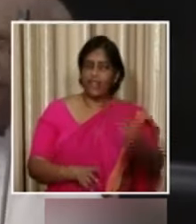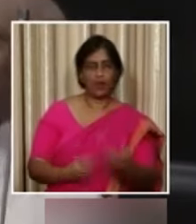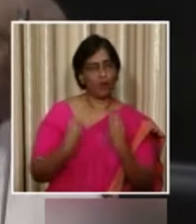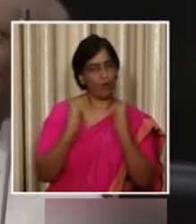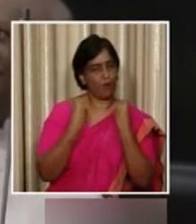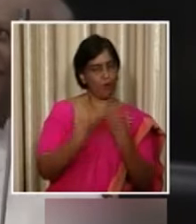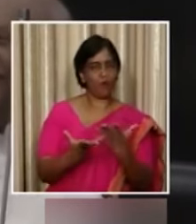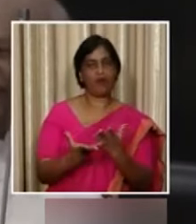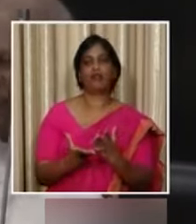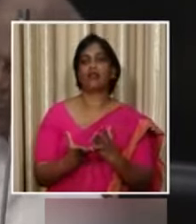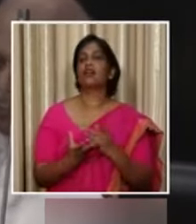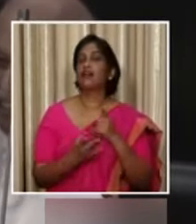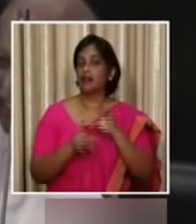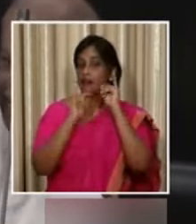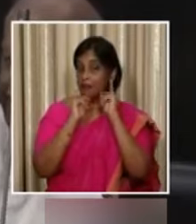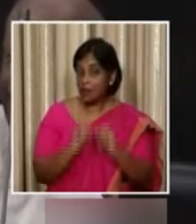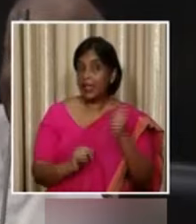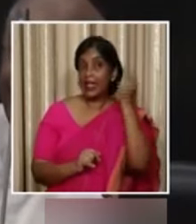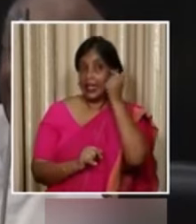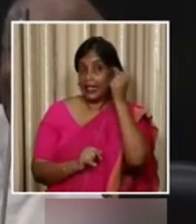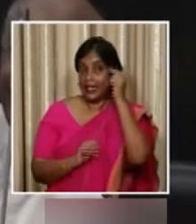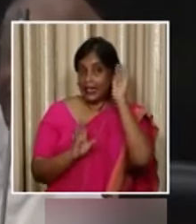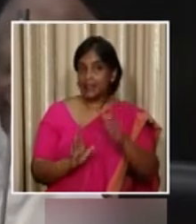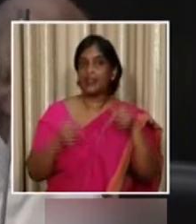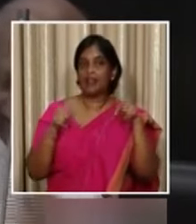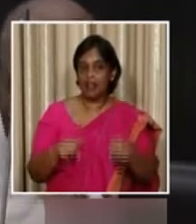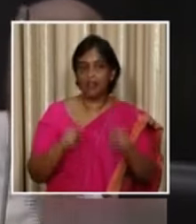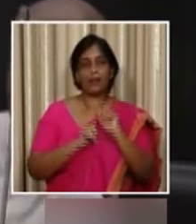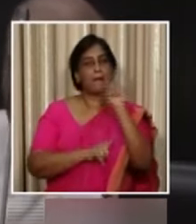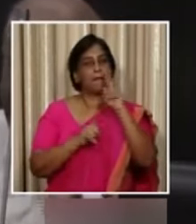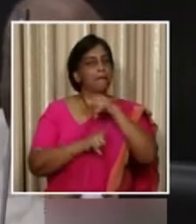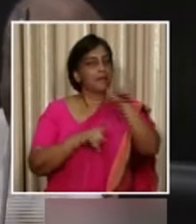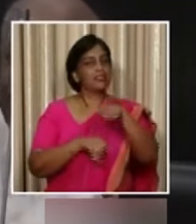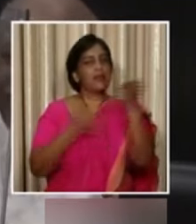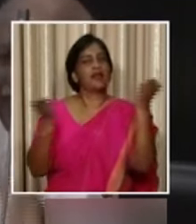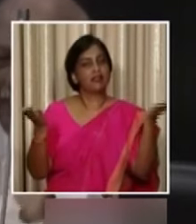අපරාධේ. අන්න එහෙම කාලකන්ණි පිටුවිලි තියෙන අය අදත් මේ සමාජයේ ඉන්නවා.